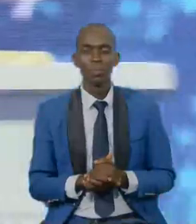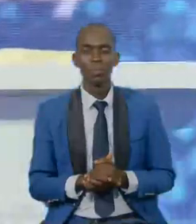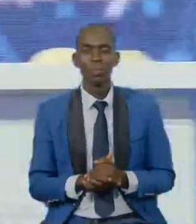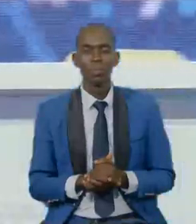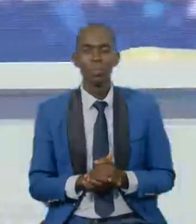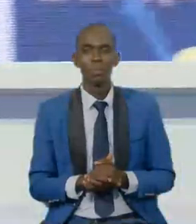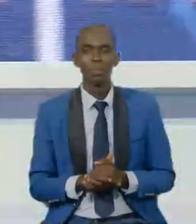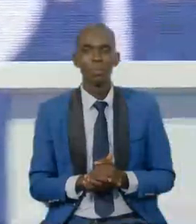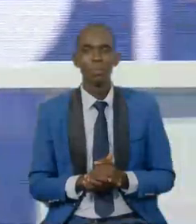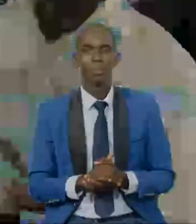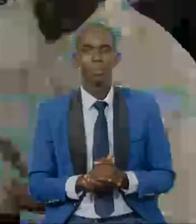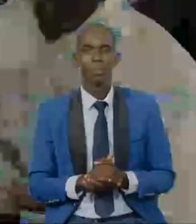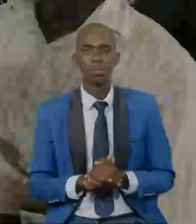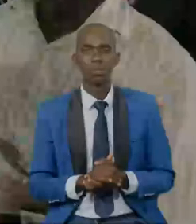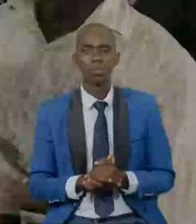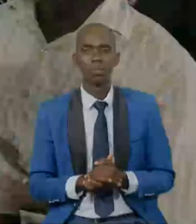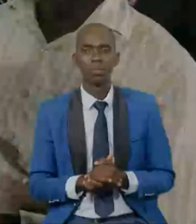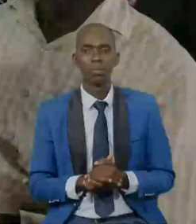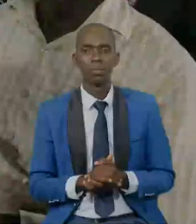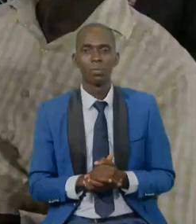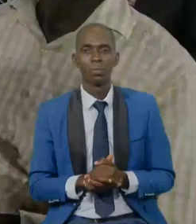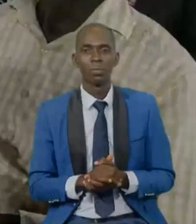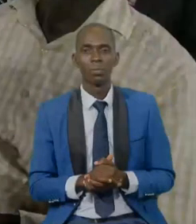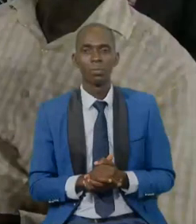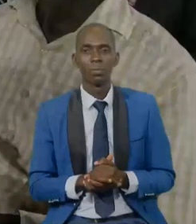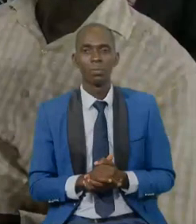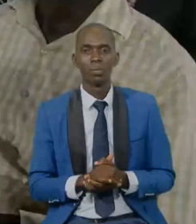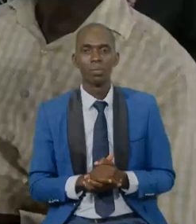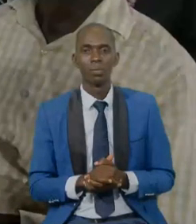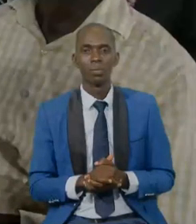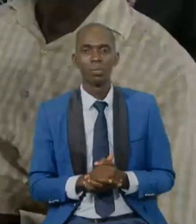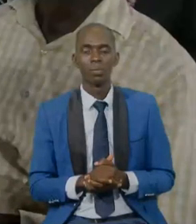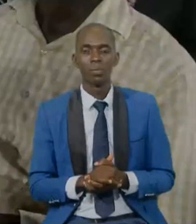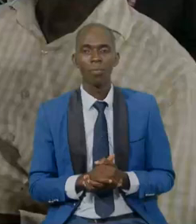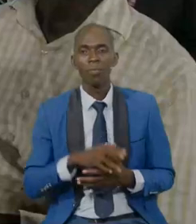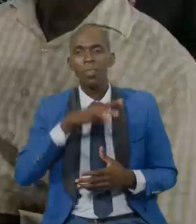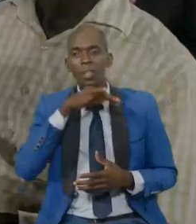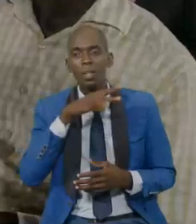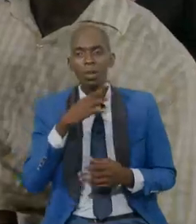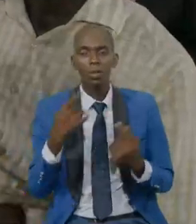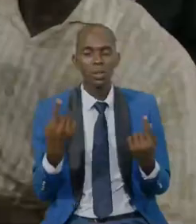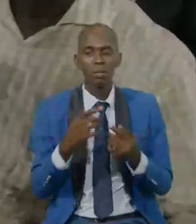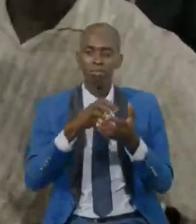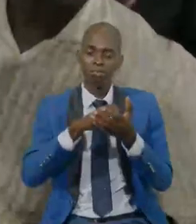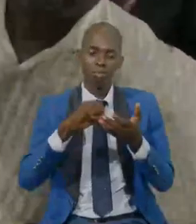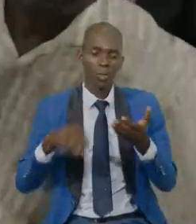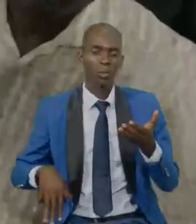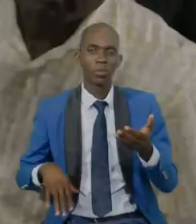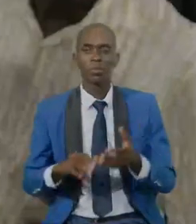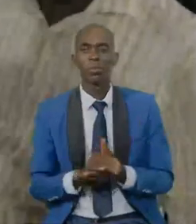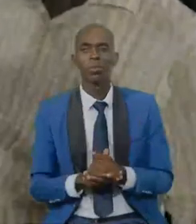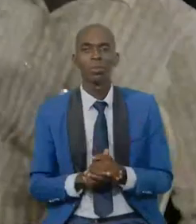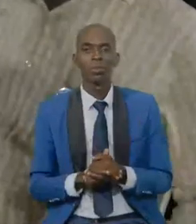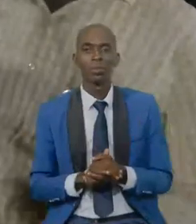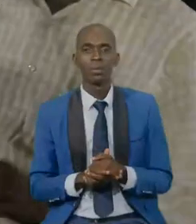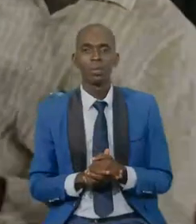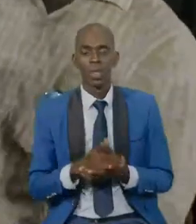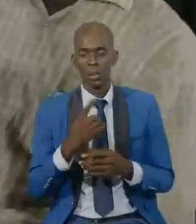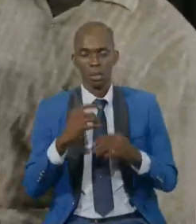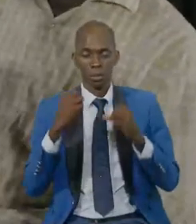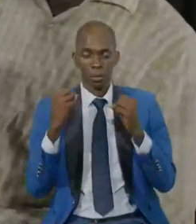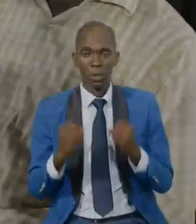souillent. Alors le Seigneur te lave et ôte tout cela de ta vie et ta vie est pure. Pollution of sin taken away. La pollution du péché ôtée. The